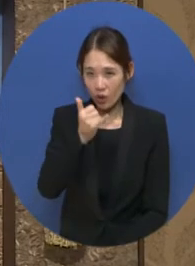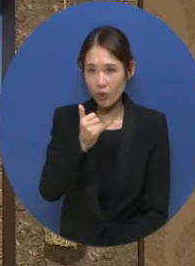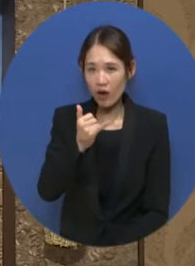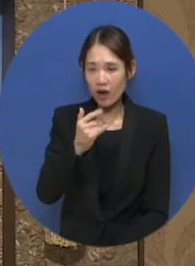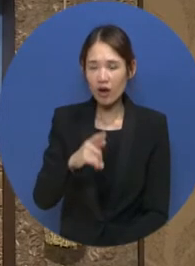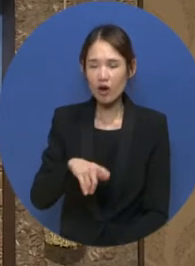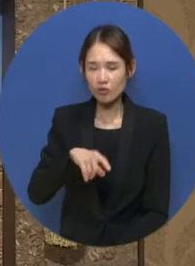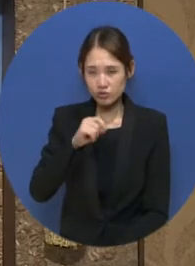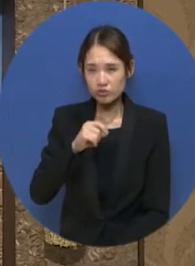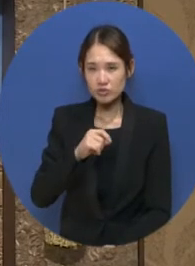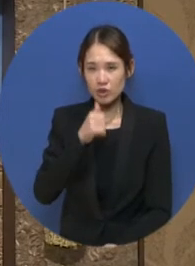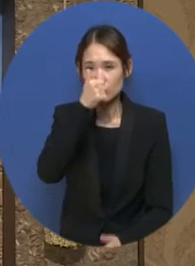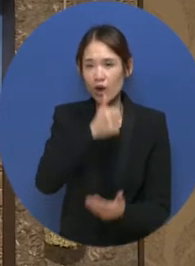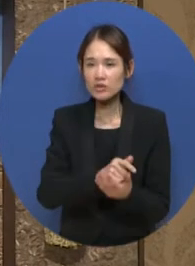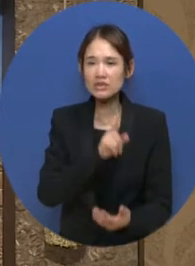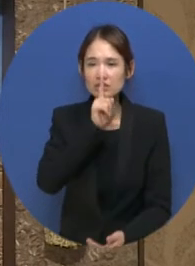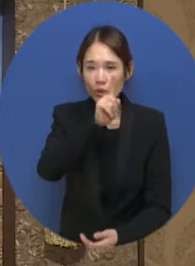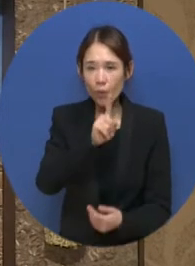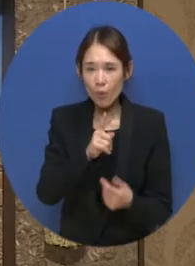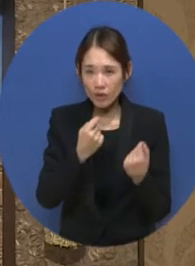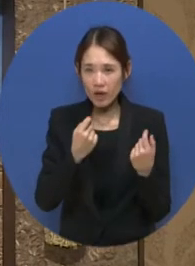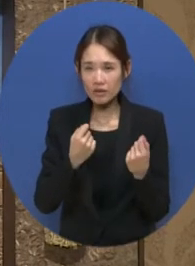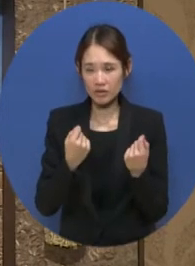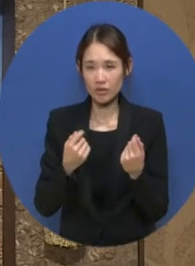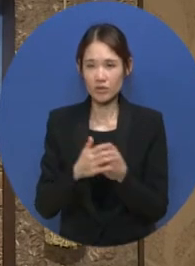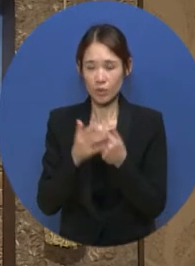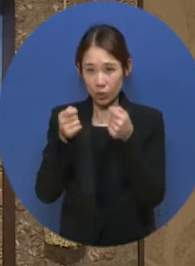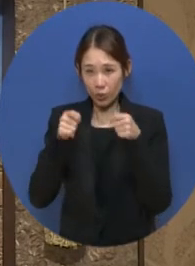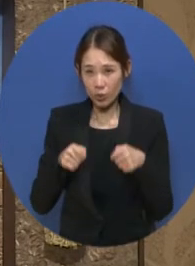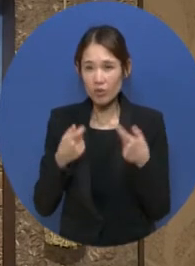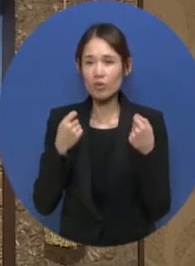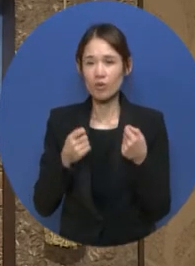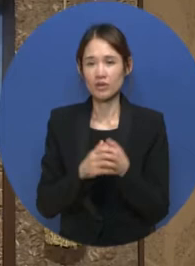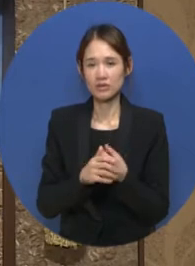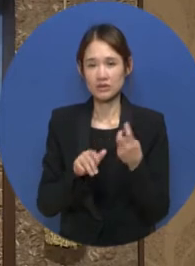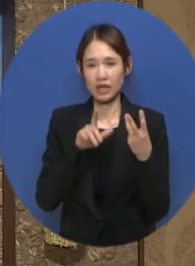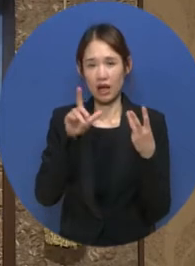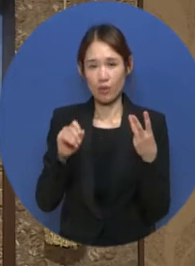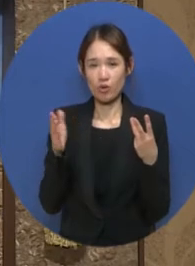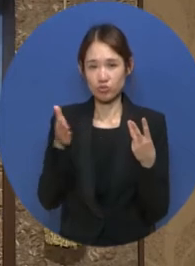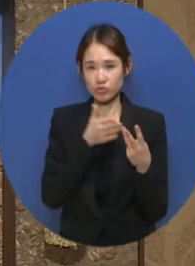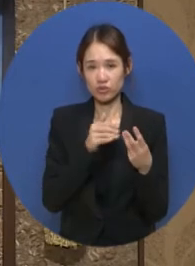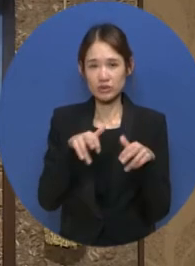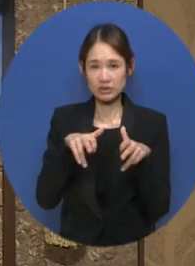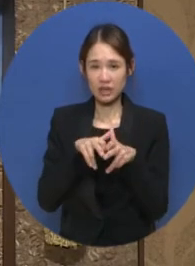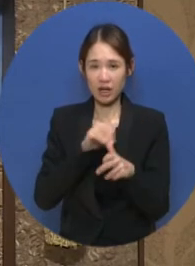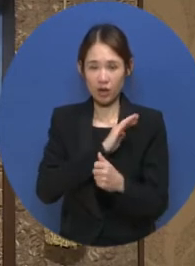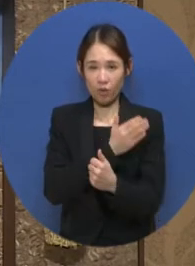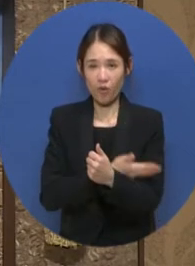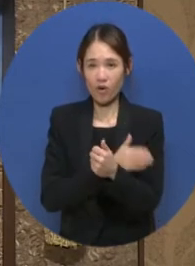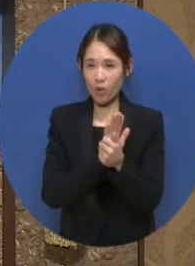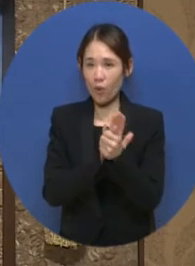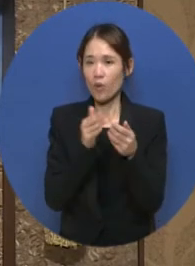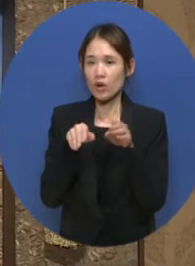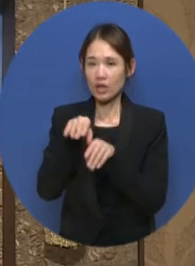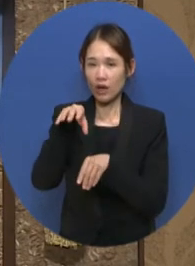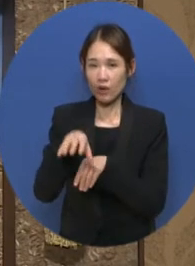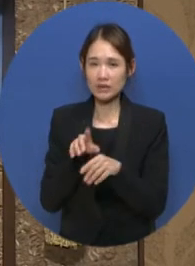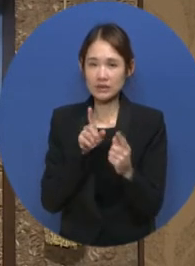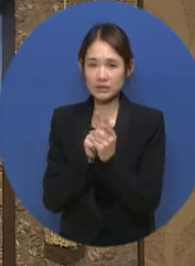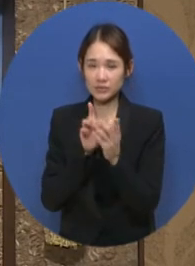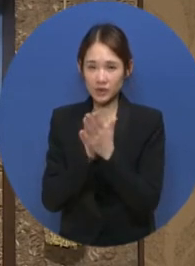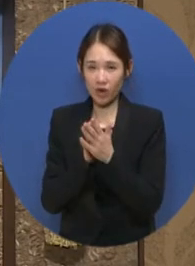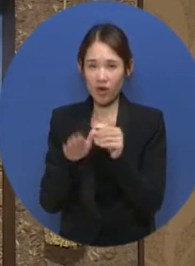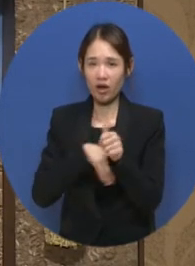범죄신고 하듯이 찡 구하시면 이제 3월부터는 경찰에서 2장에 근육 05 기관으로 이 학대